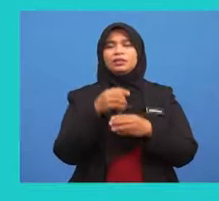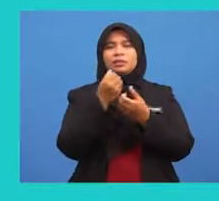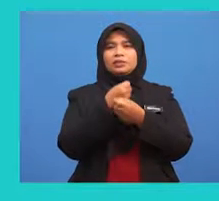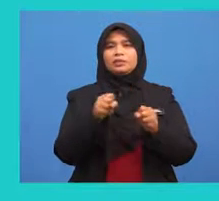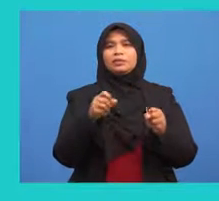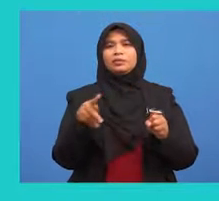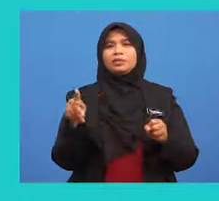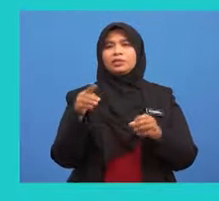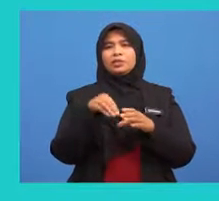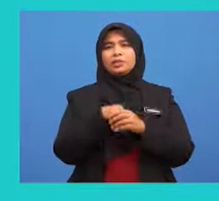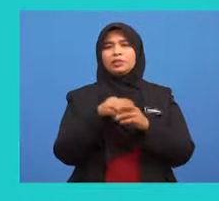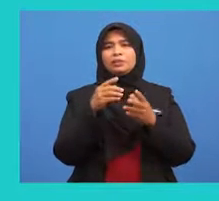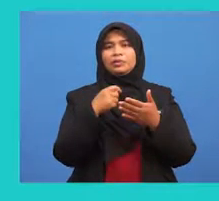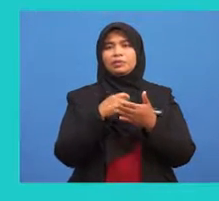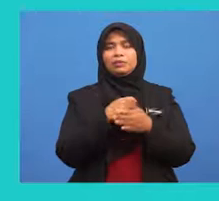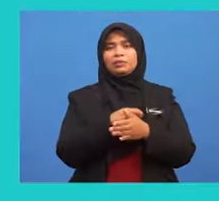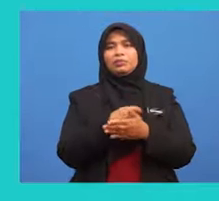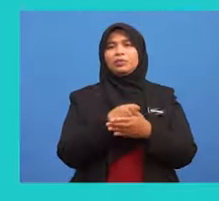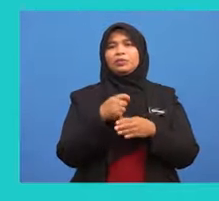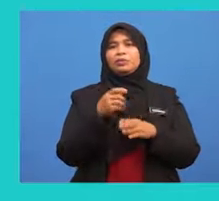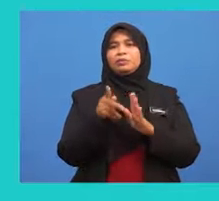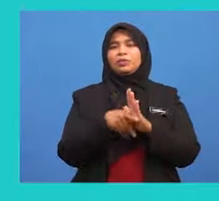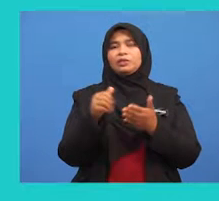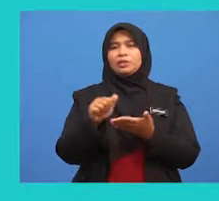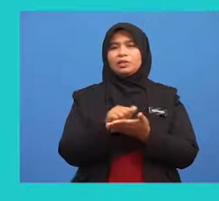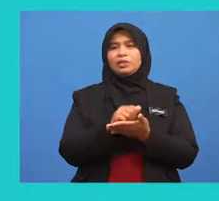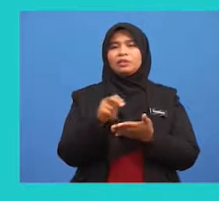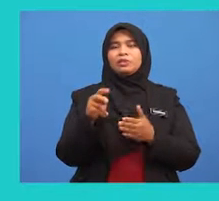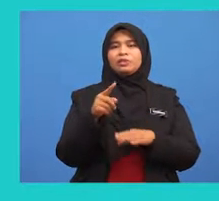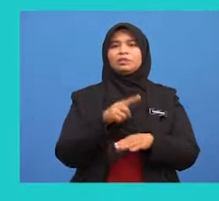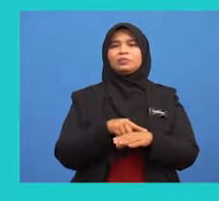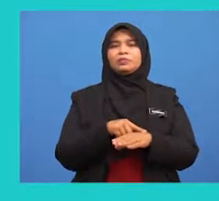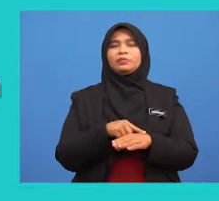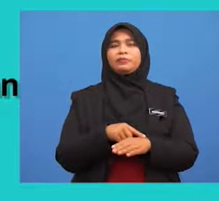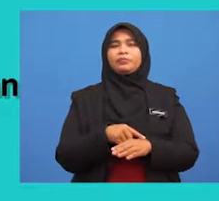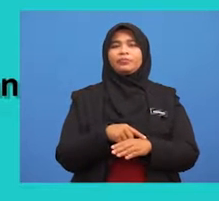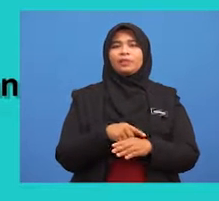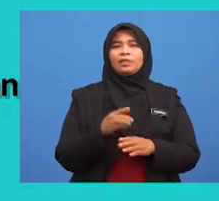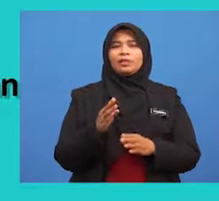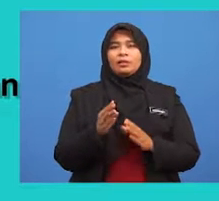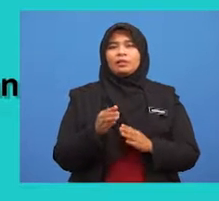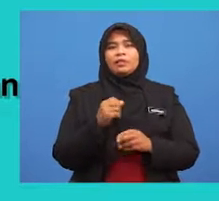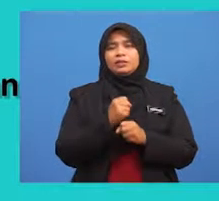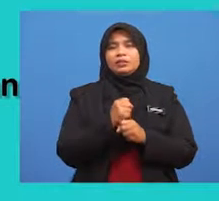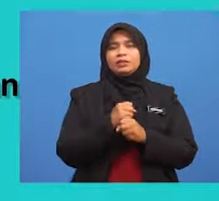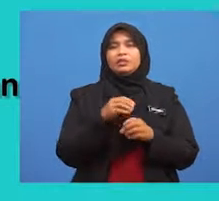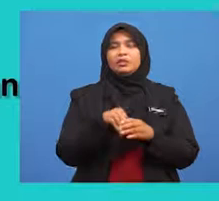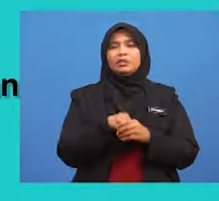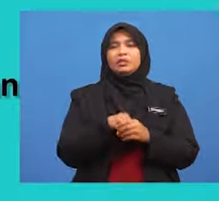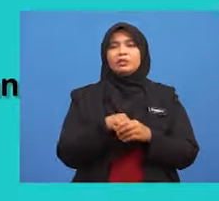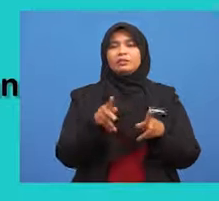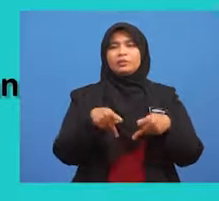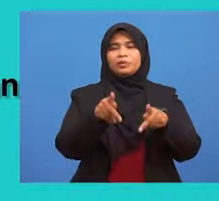disiapkan dalam tempoh perakaunan semasa. Manakala kerja dalam